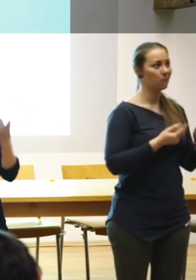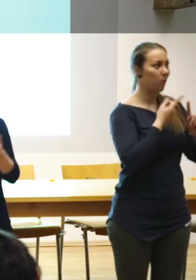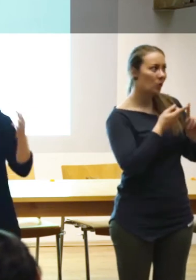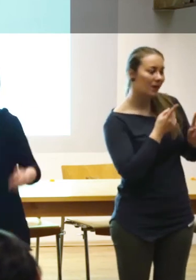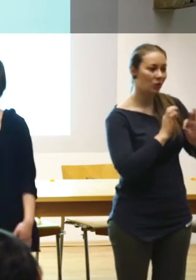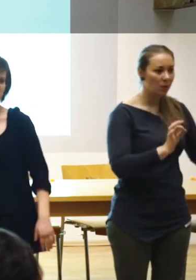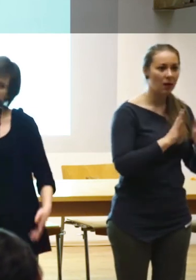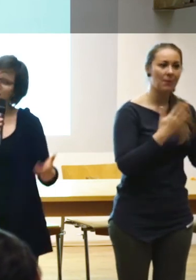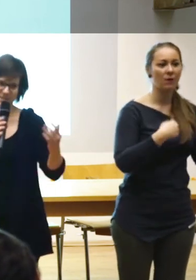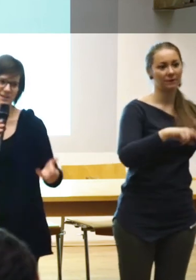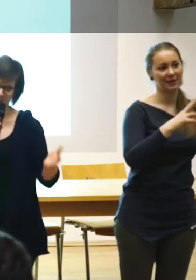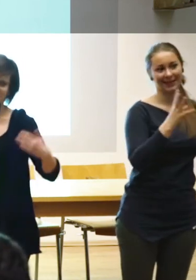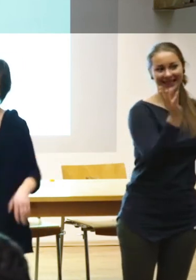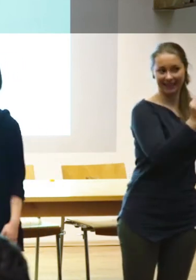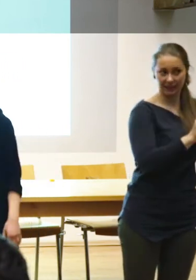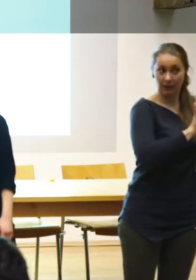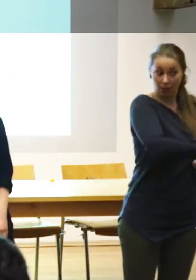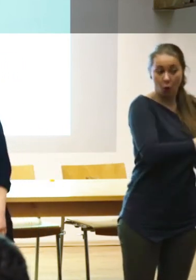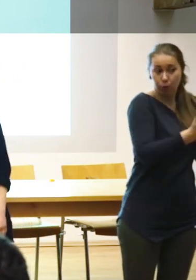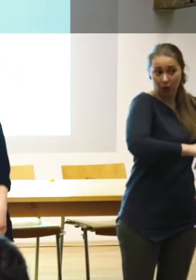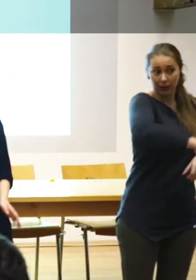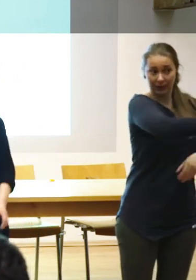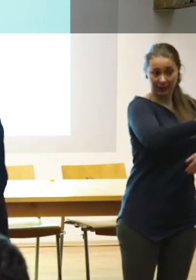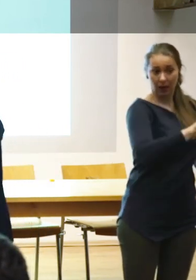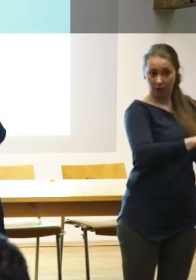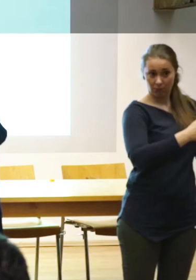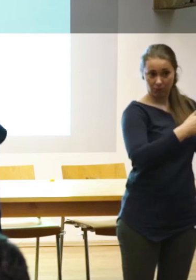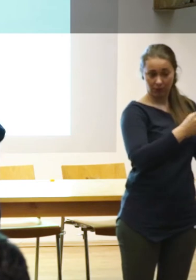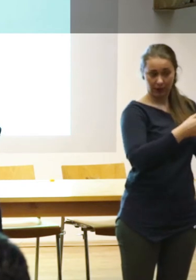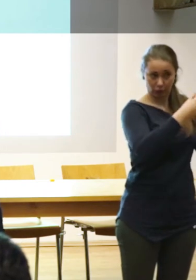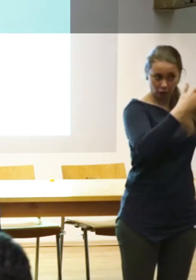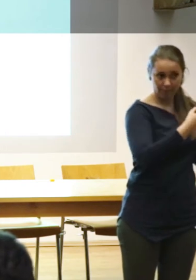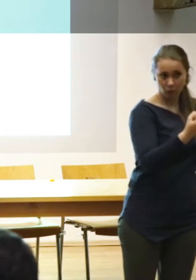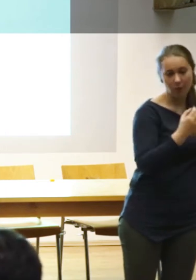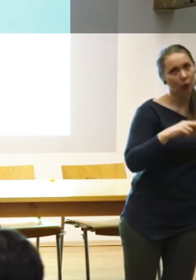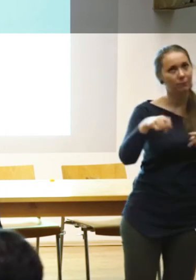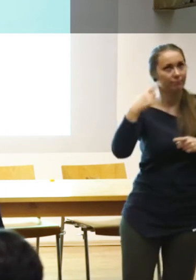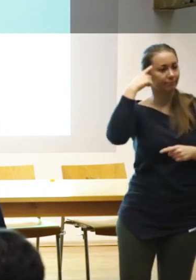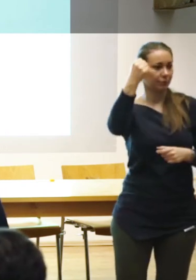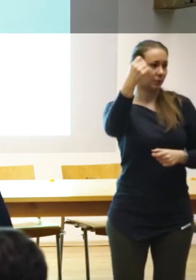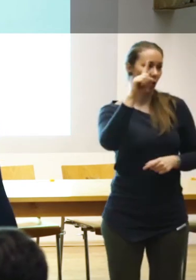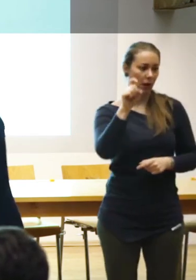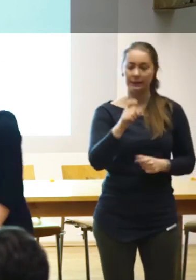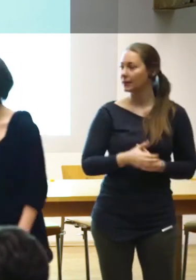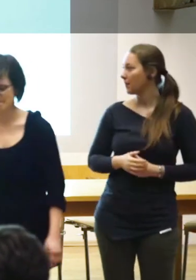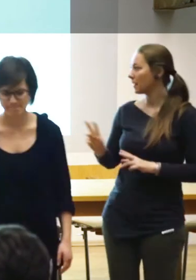tak, ale to je asi to je na další diskuzi, no. Děkuji. Takže děkuji moc za